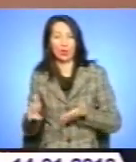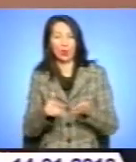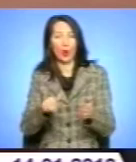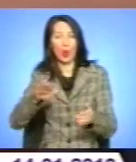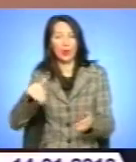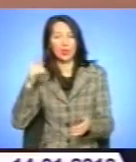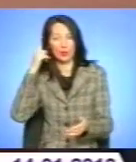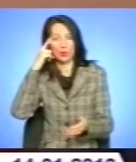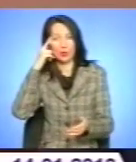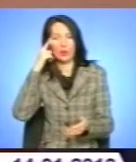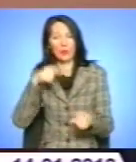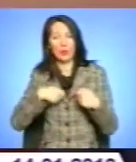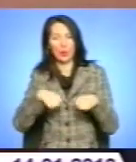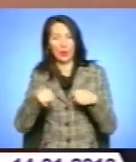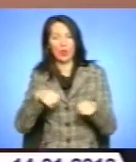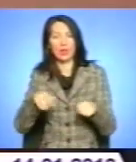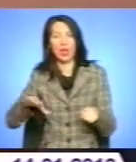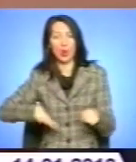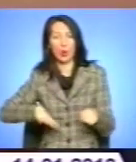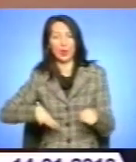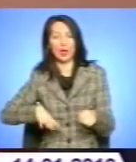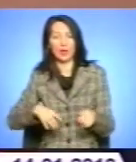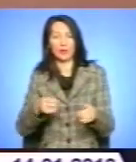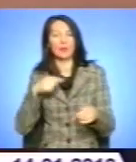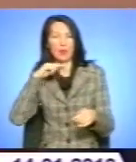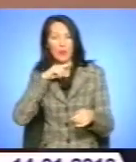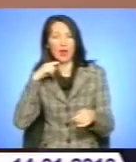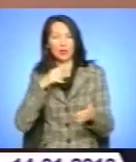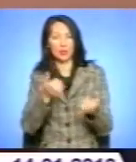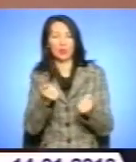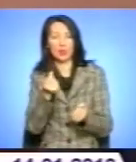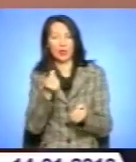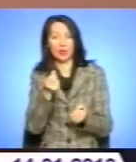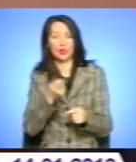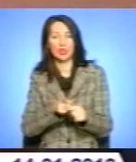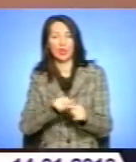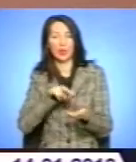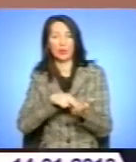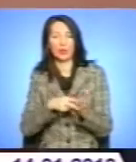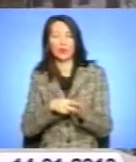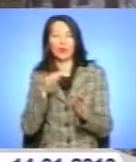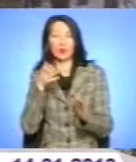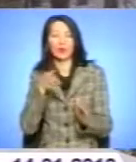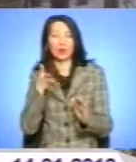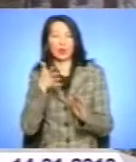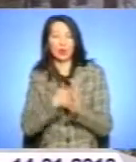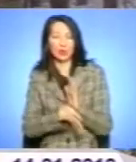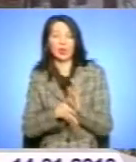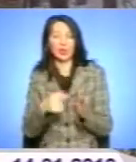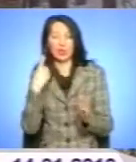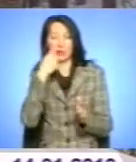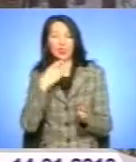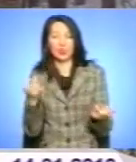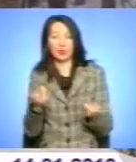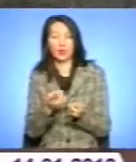збути заготовачам, отримати від цього грошові кошти, які планував використати на власні потреби. Та от покупці